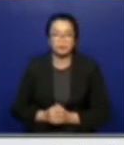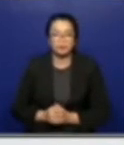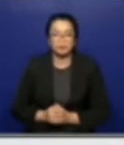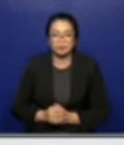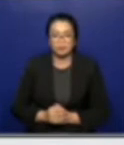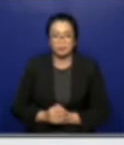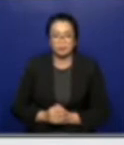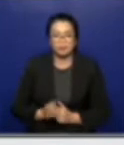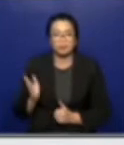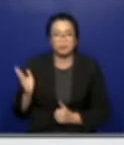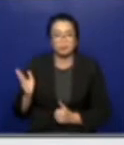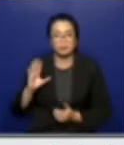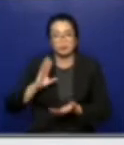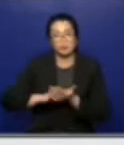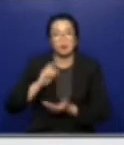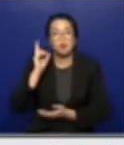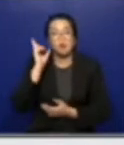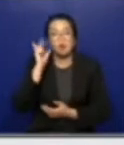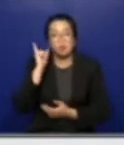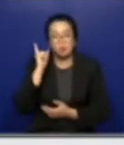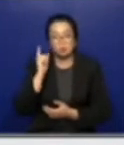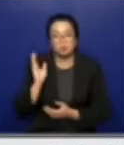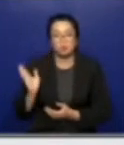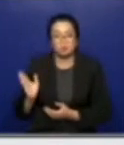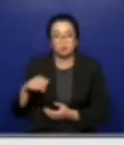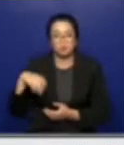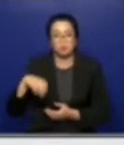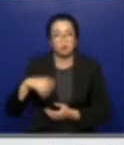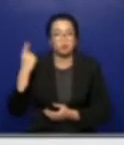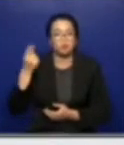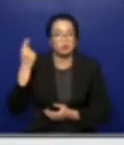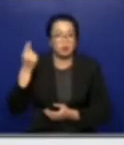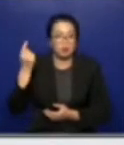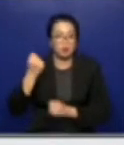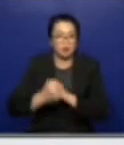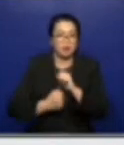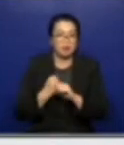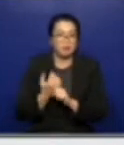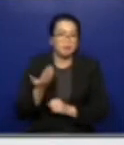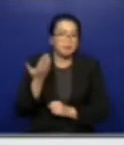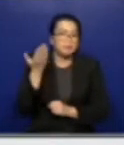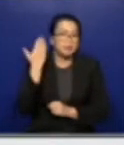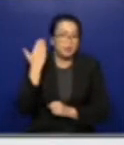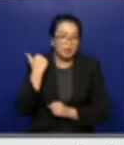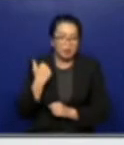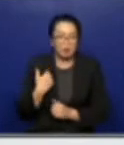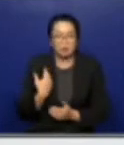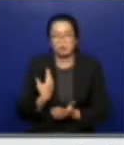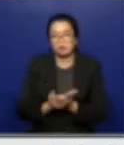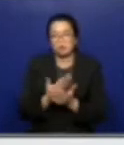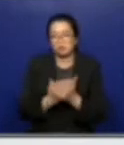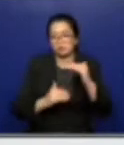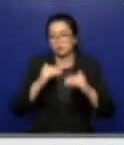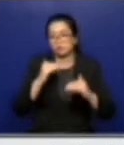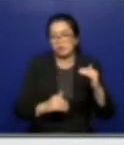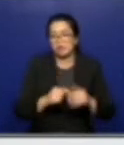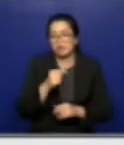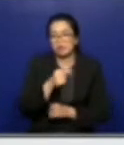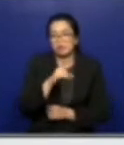อันนี้เป็นข้อมูลอ้างอิงการท่องเที่ยวครับจากปีที่แล้วปีที่แล้วมูลค่าต่อ GDP หรือว่าเปอร์เซ็นต์ต่อ GDP เนี่